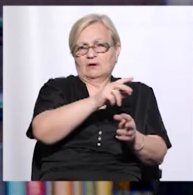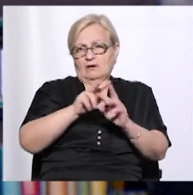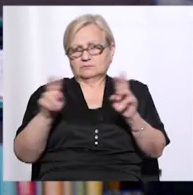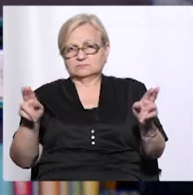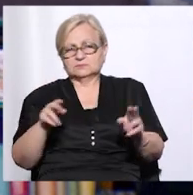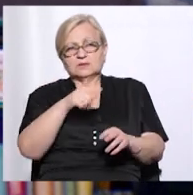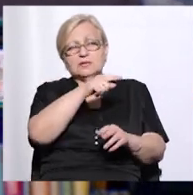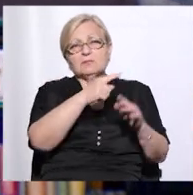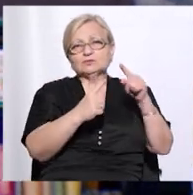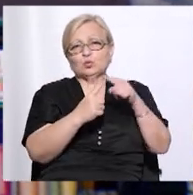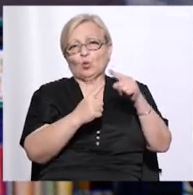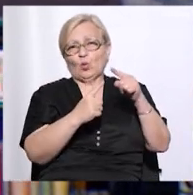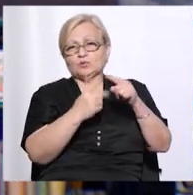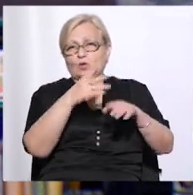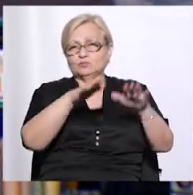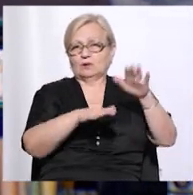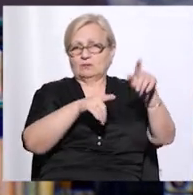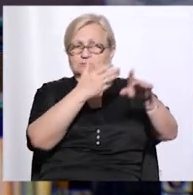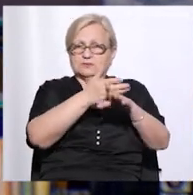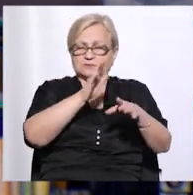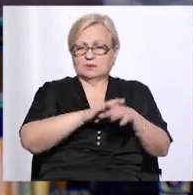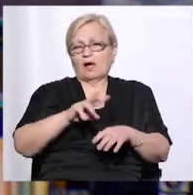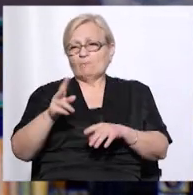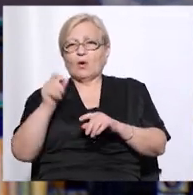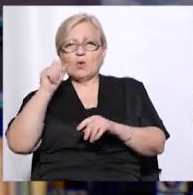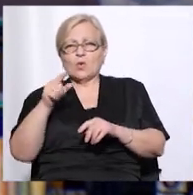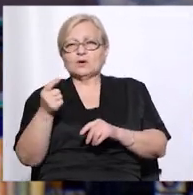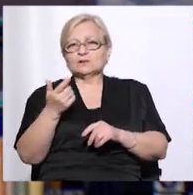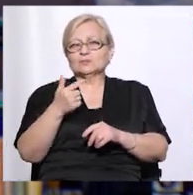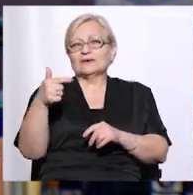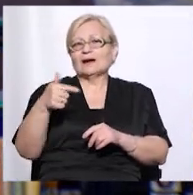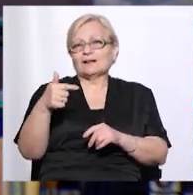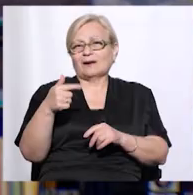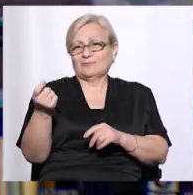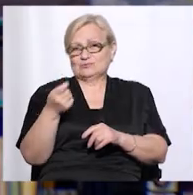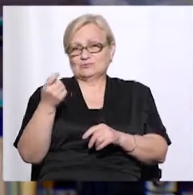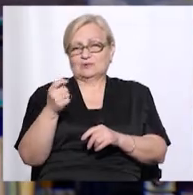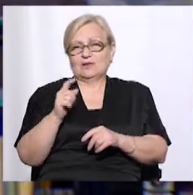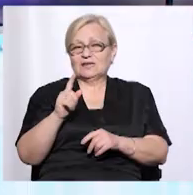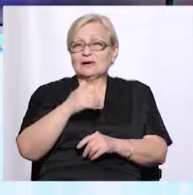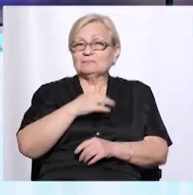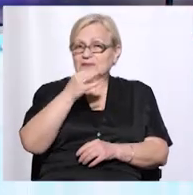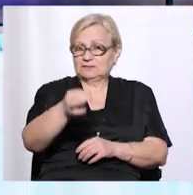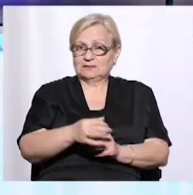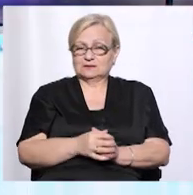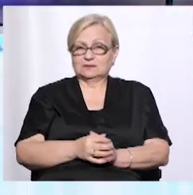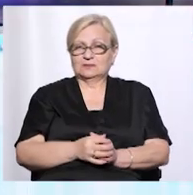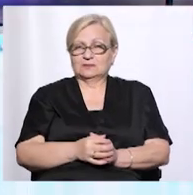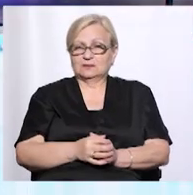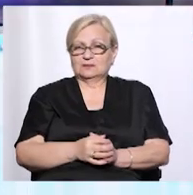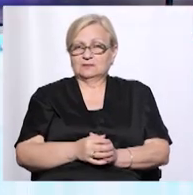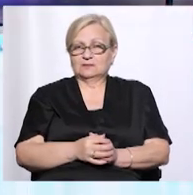ზომავ ტონნებით, ხოლო მეორეს გრამებით. ანუ რა მინდა ვთქვა?